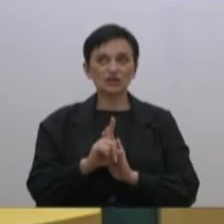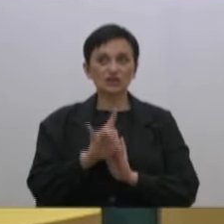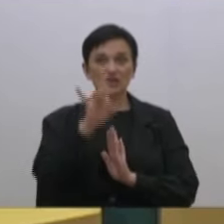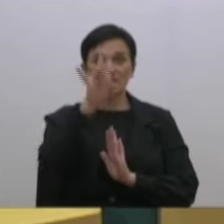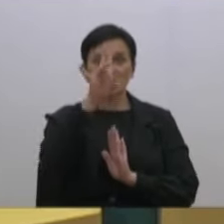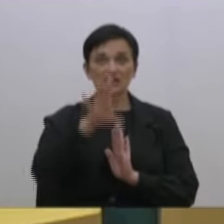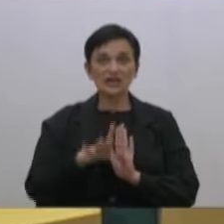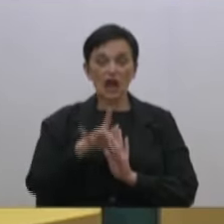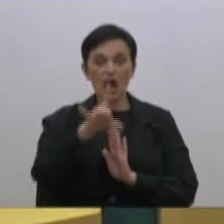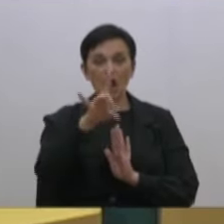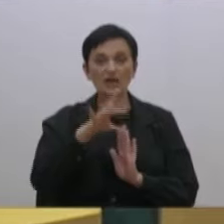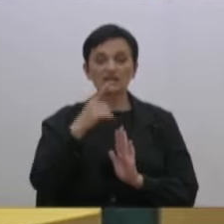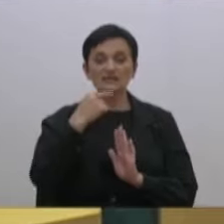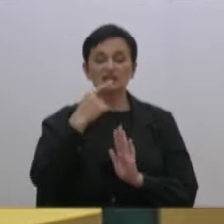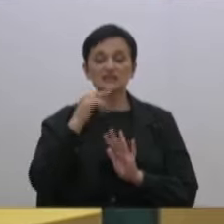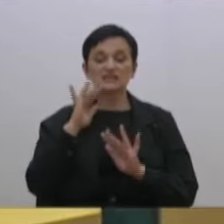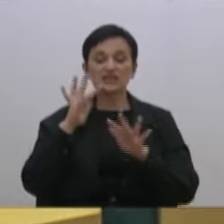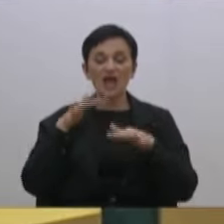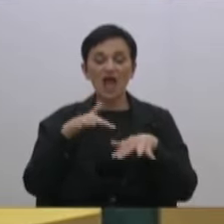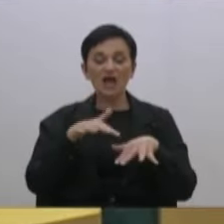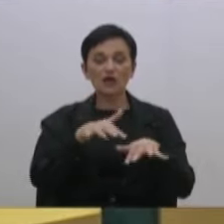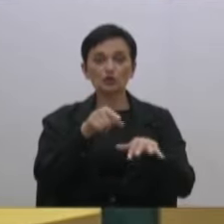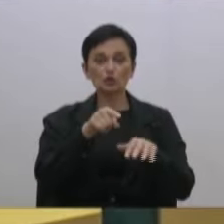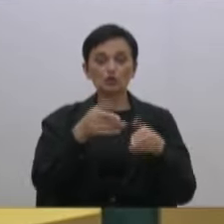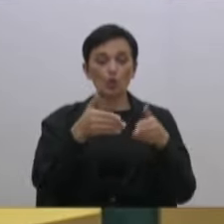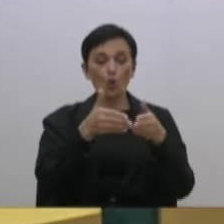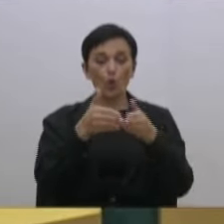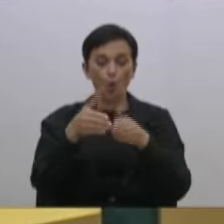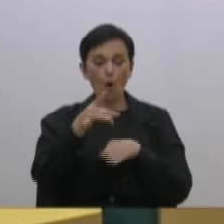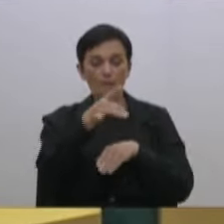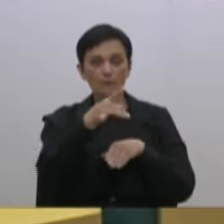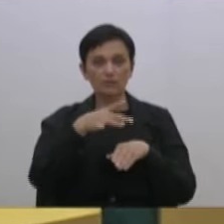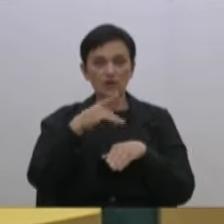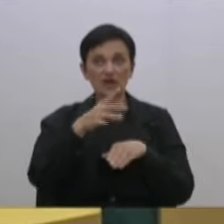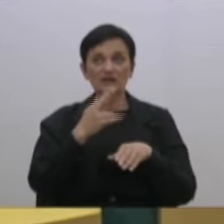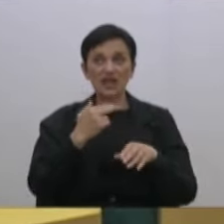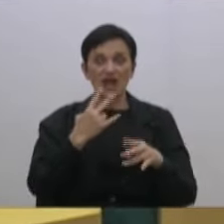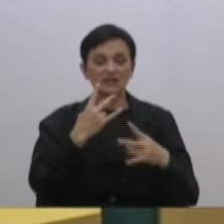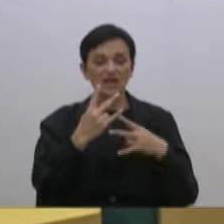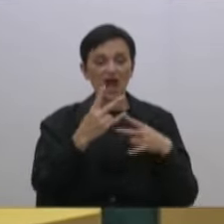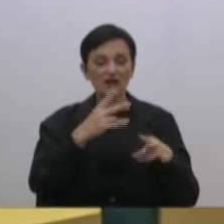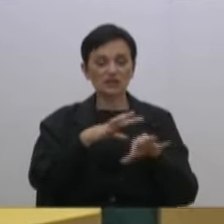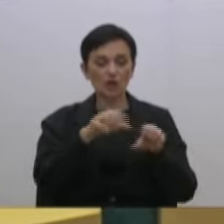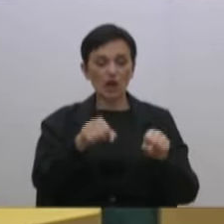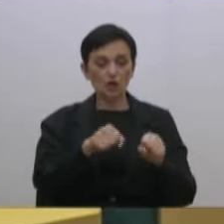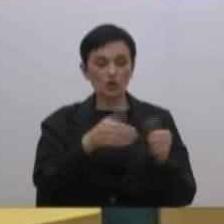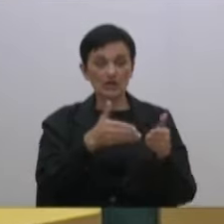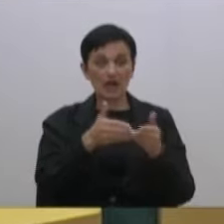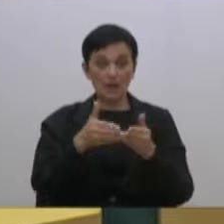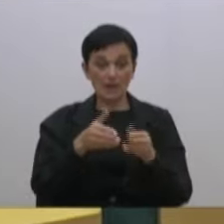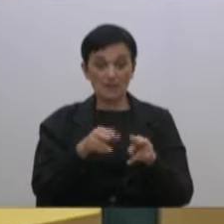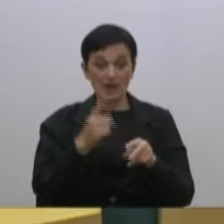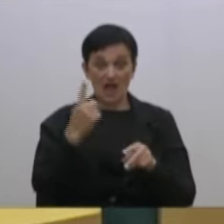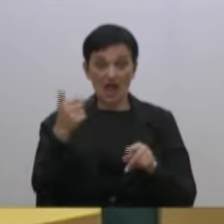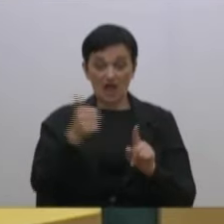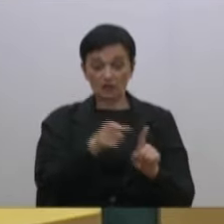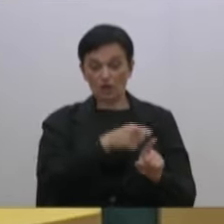რაკეტების სროლა წითელ ზღვაში გამავალი ხომალდების მიმართულებით და დატერორება ამ გემების. ზუსტად აი ერთ